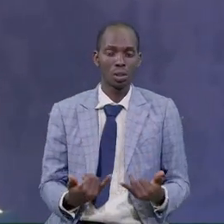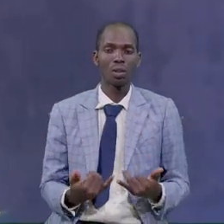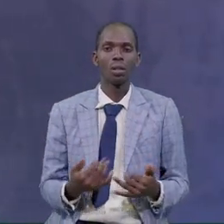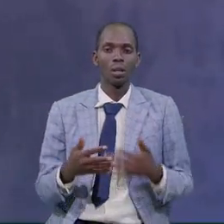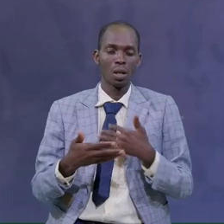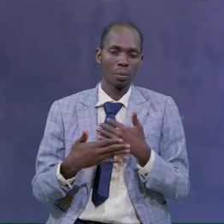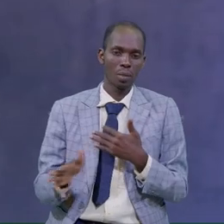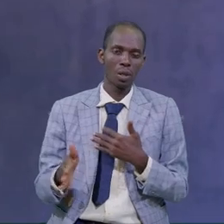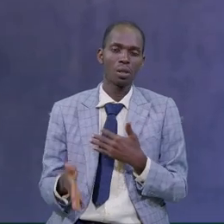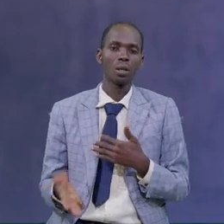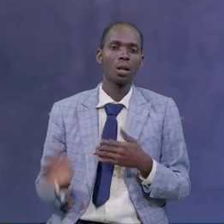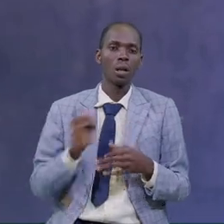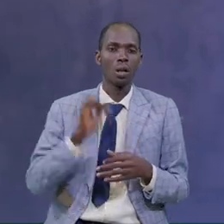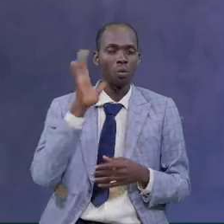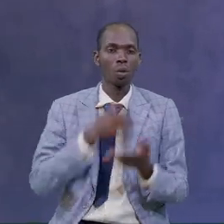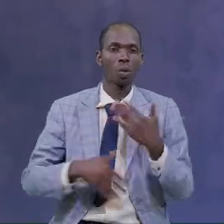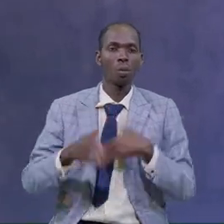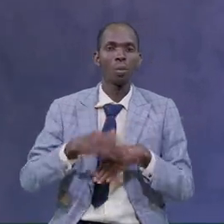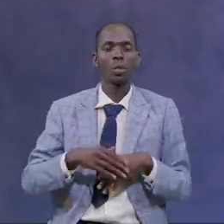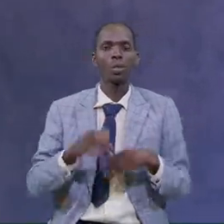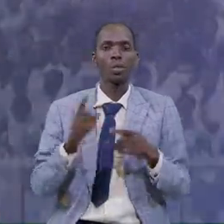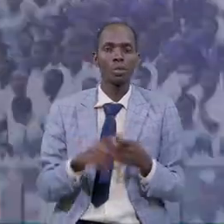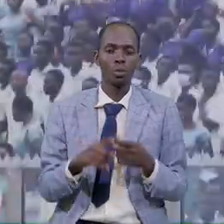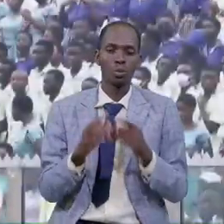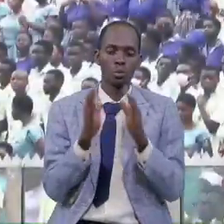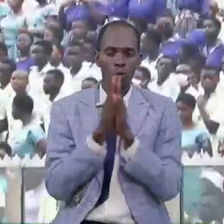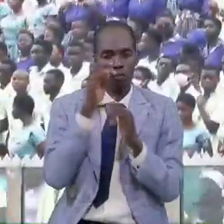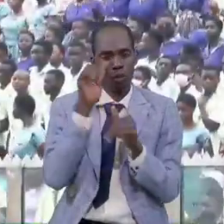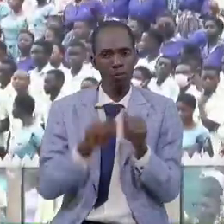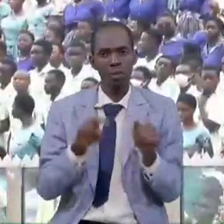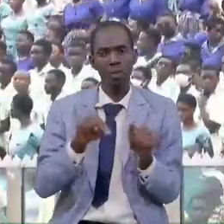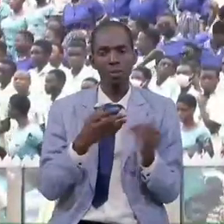prier pour tous les besoins de votre vie.